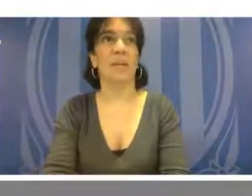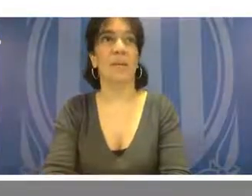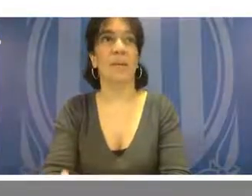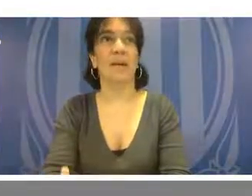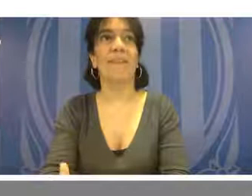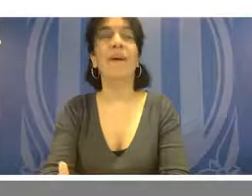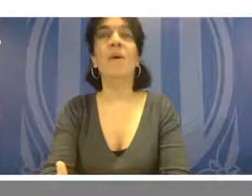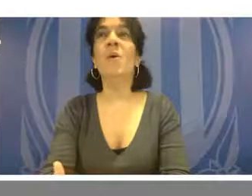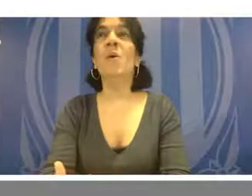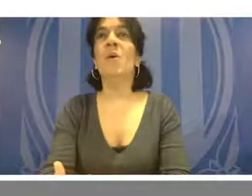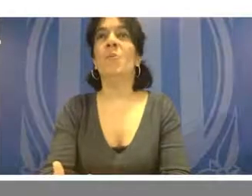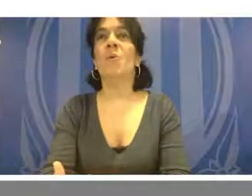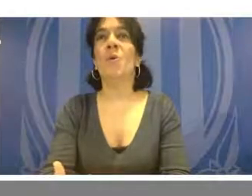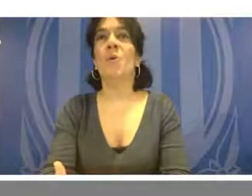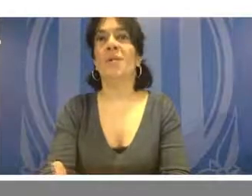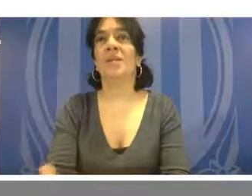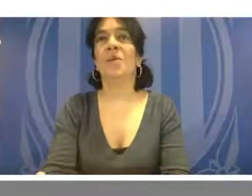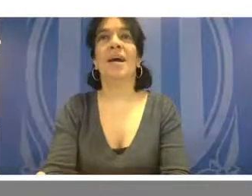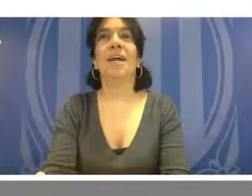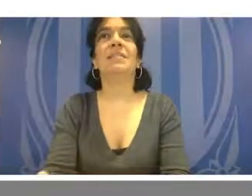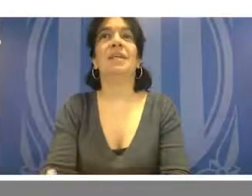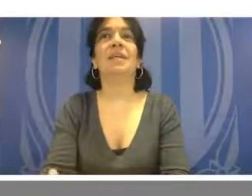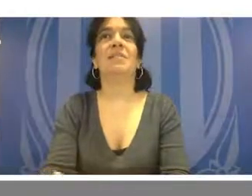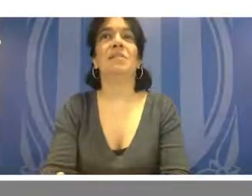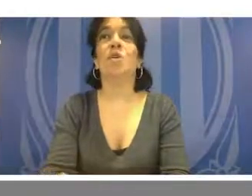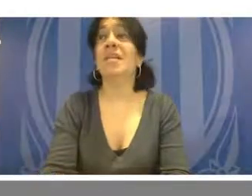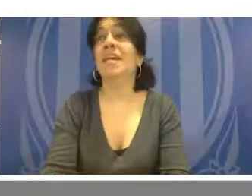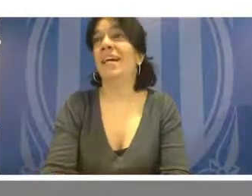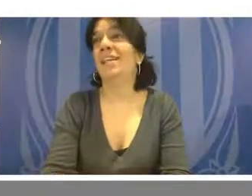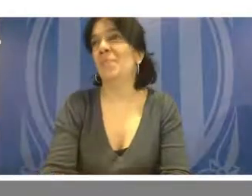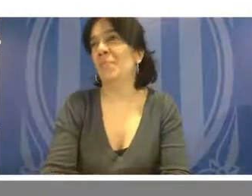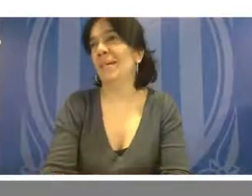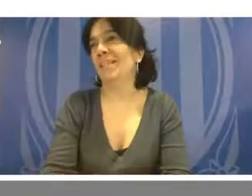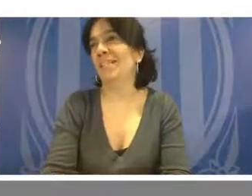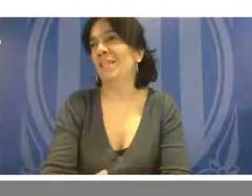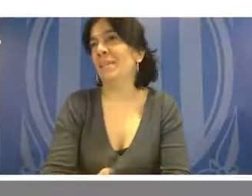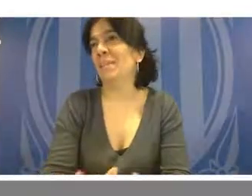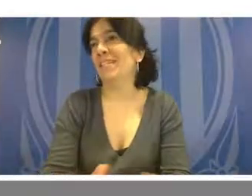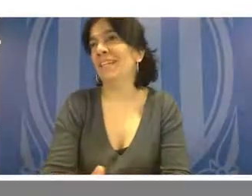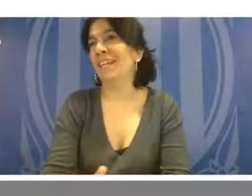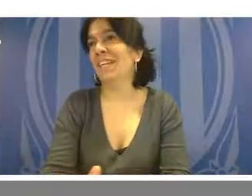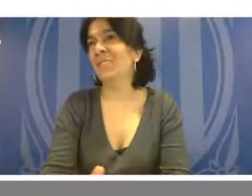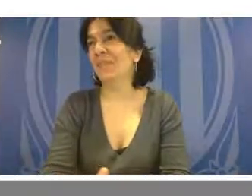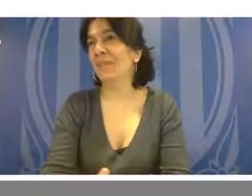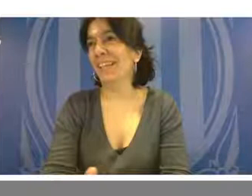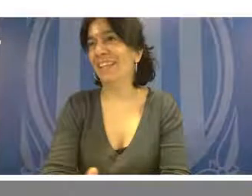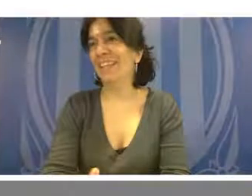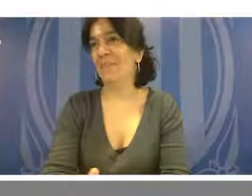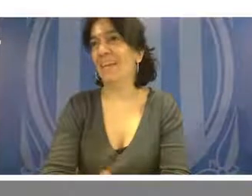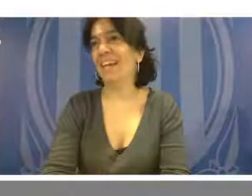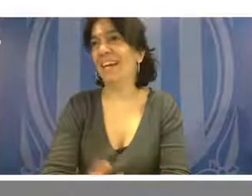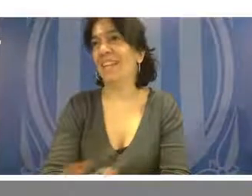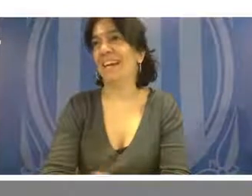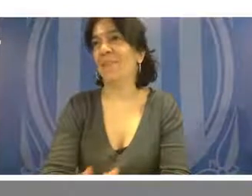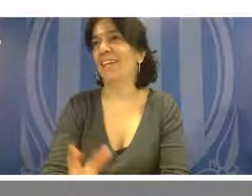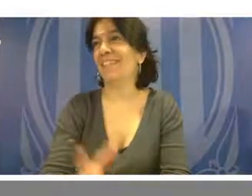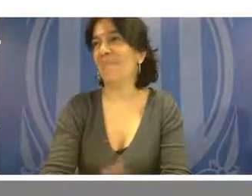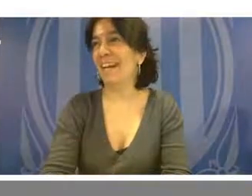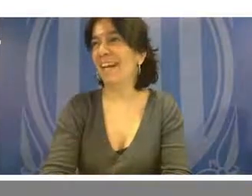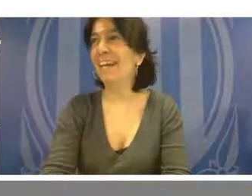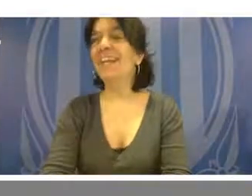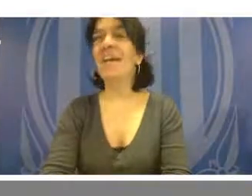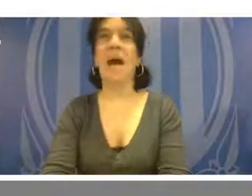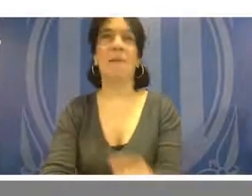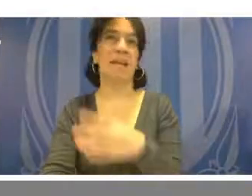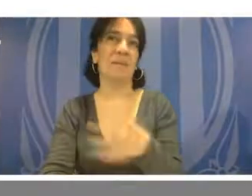vist alguna vegada, però en qualsevol cas són ideals per presentar-les un divendres també de cara a sa cap de